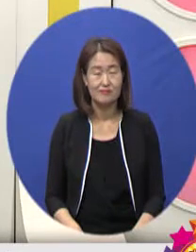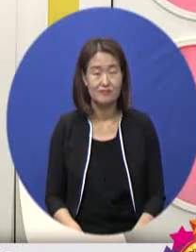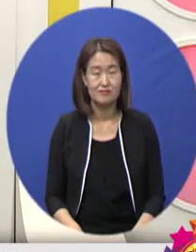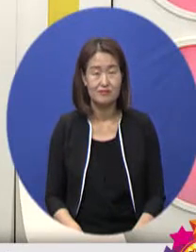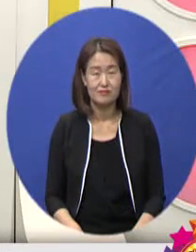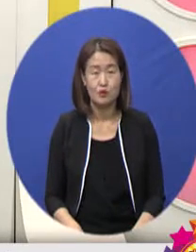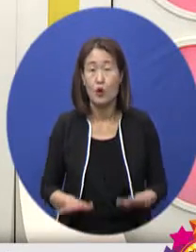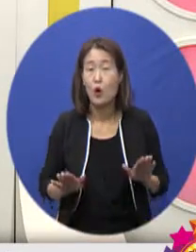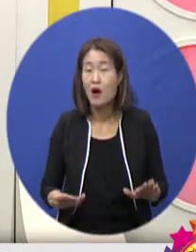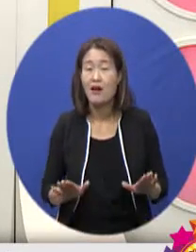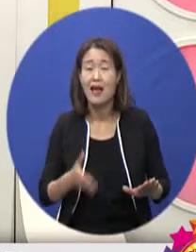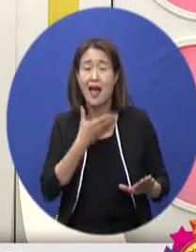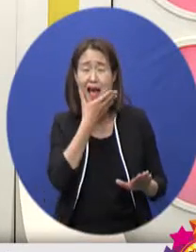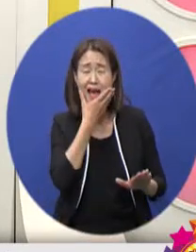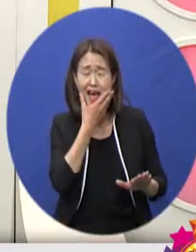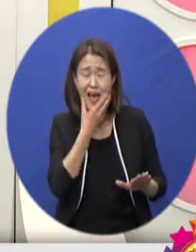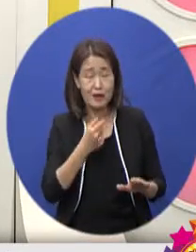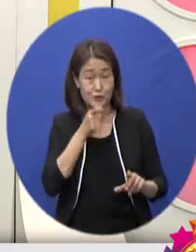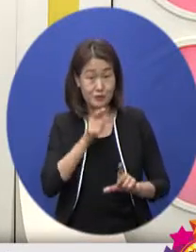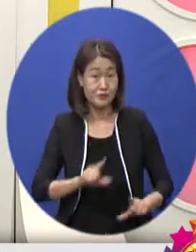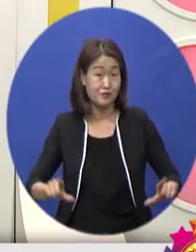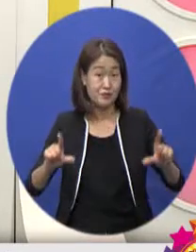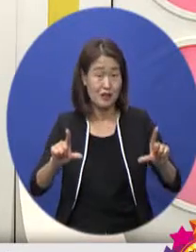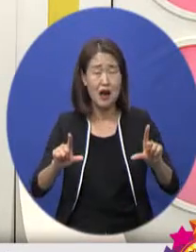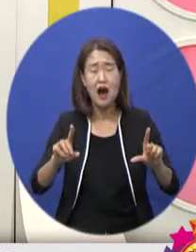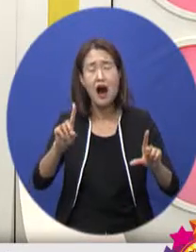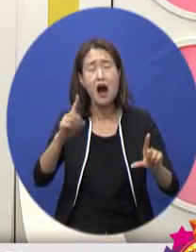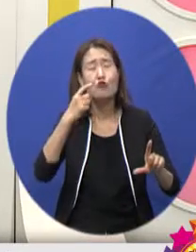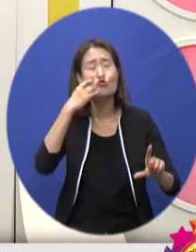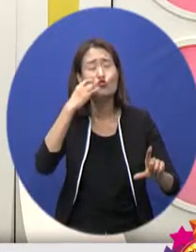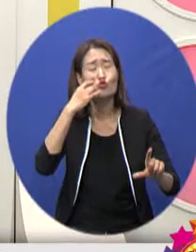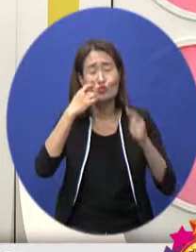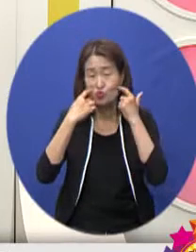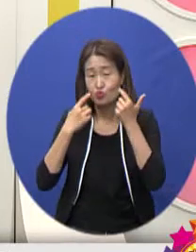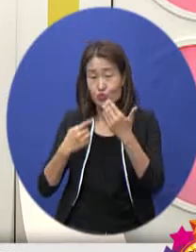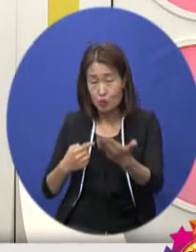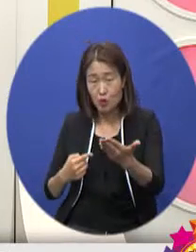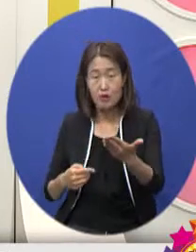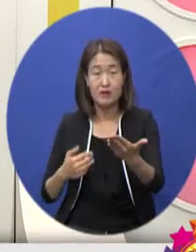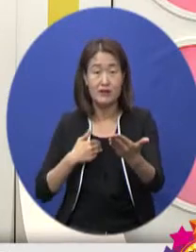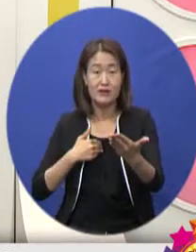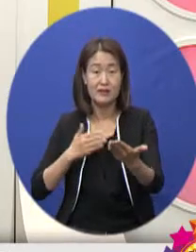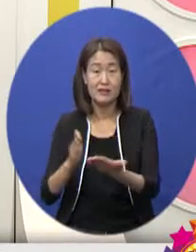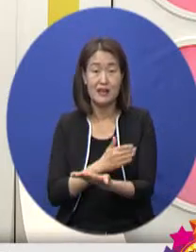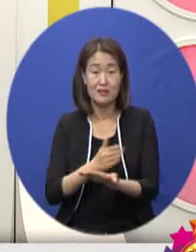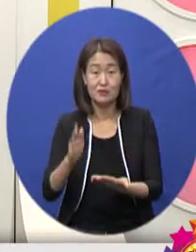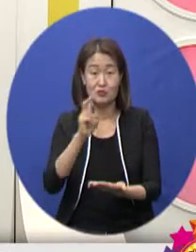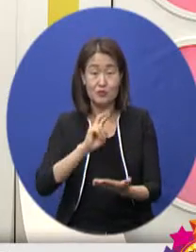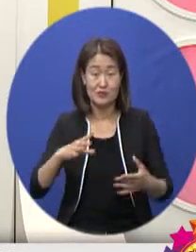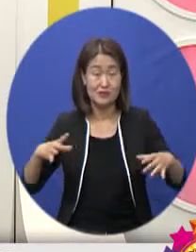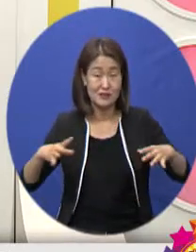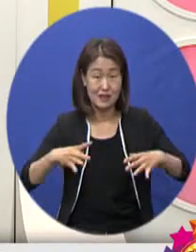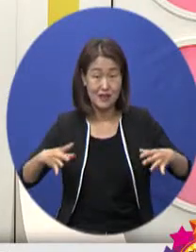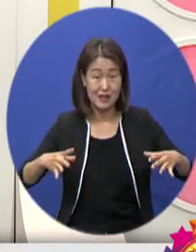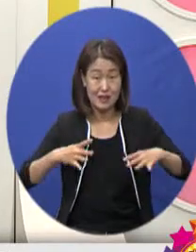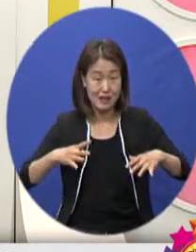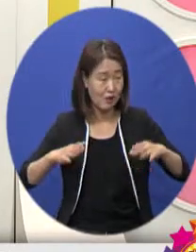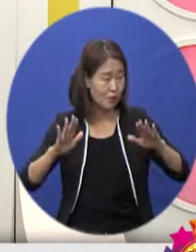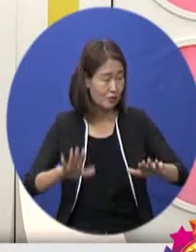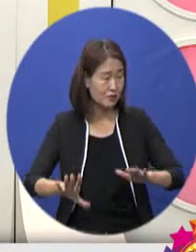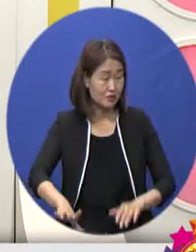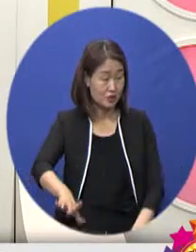예. 오늘 행복한 시간인데요. 혹시 여쭤보고 싶은 게 있는데. 예, 예. 저희 나눔 노래자랑